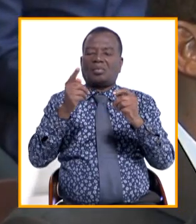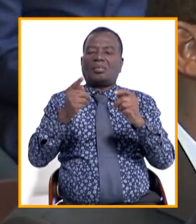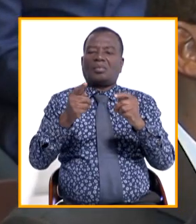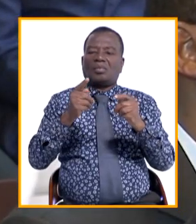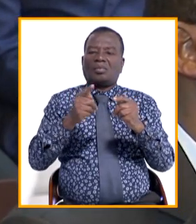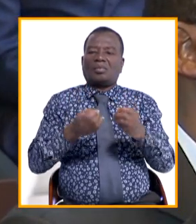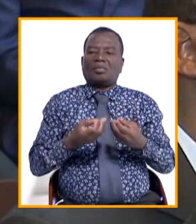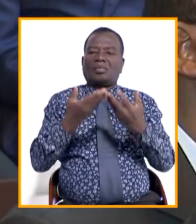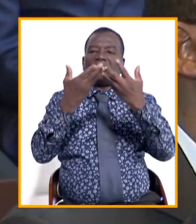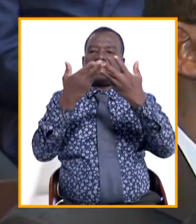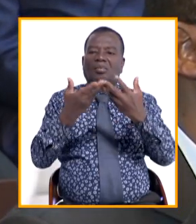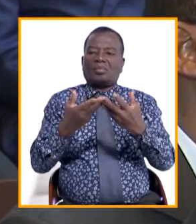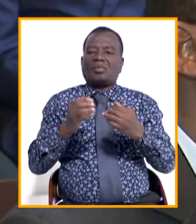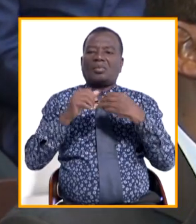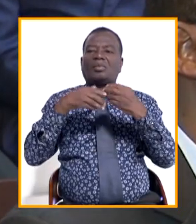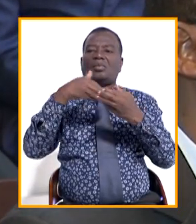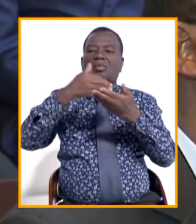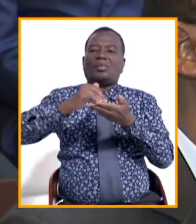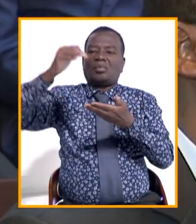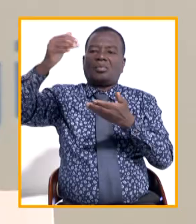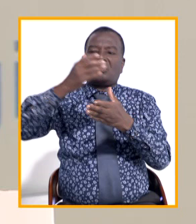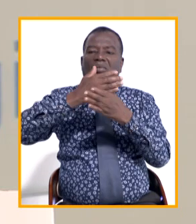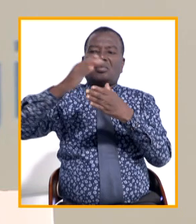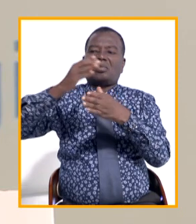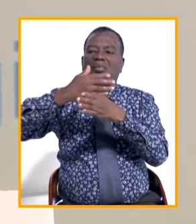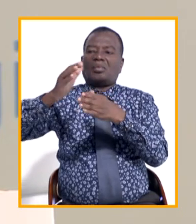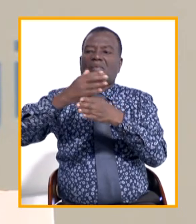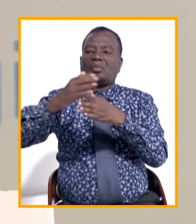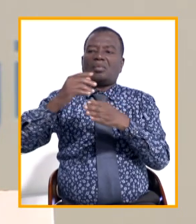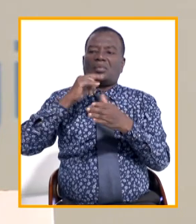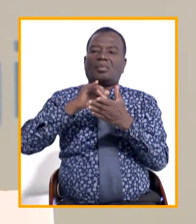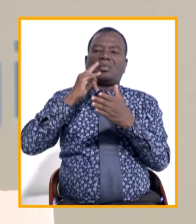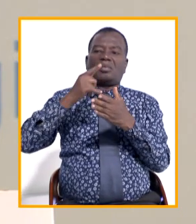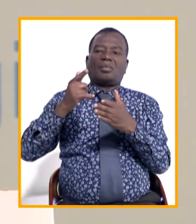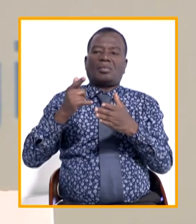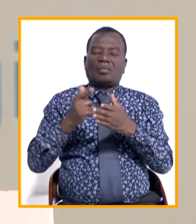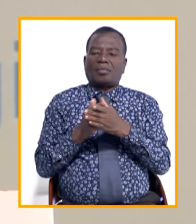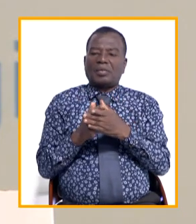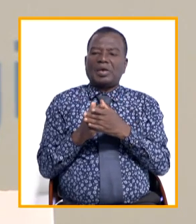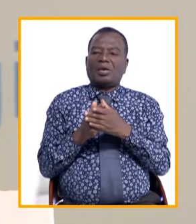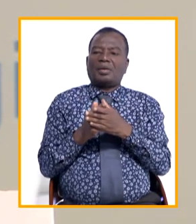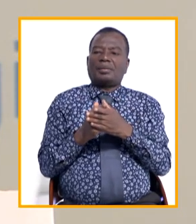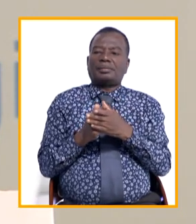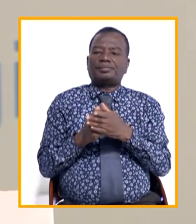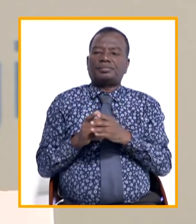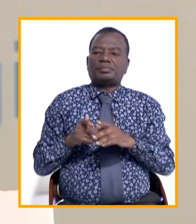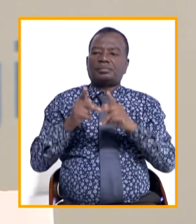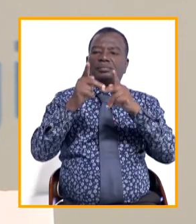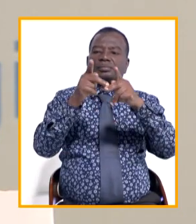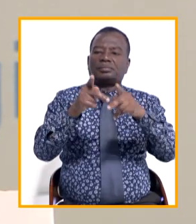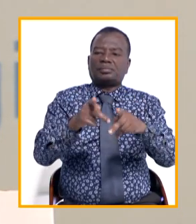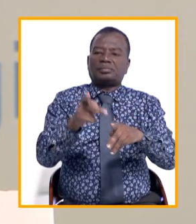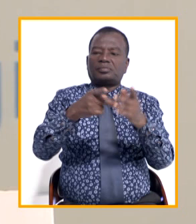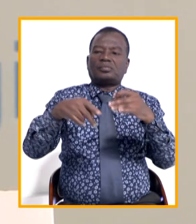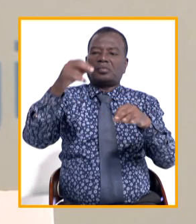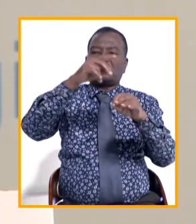promouvoir la prospérité partagé. Il s'agit en effet d'un pas important du